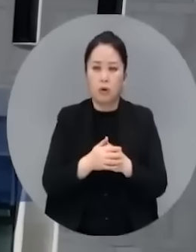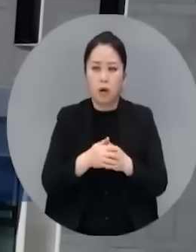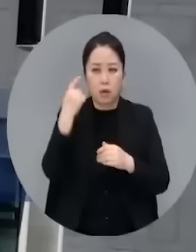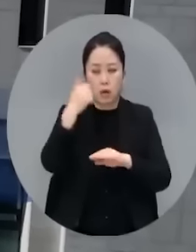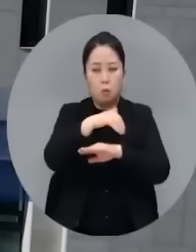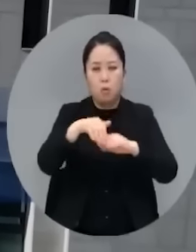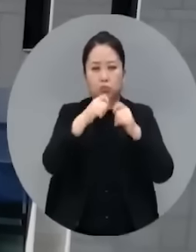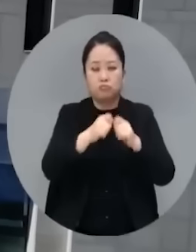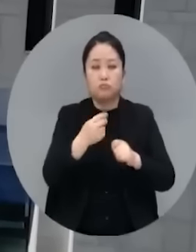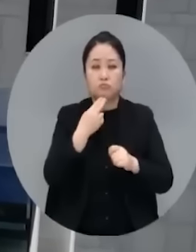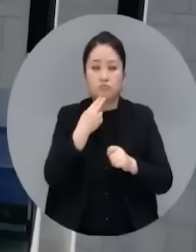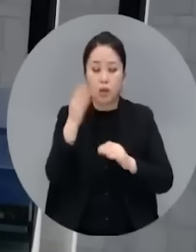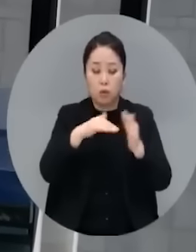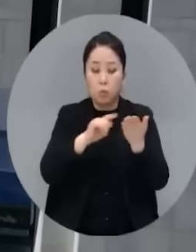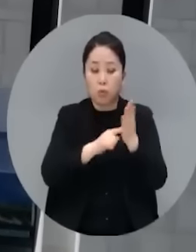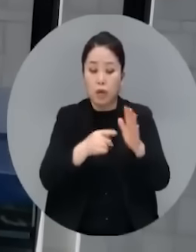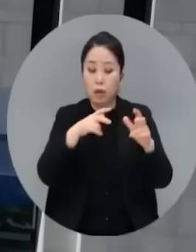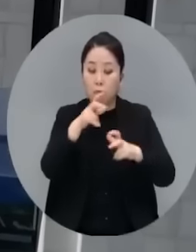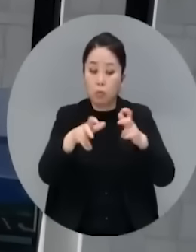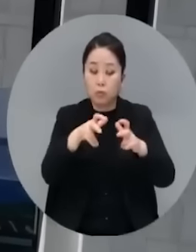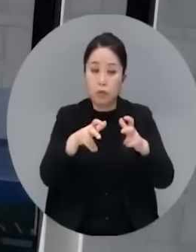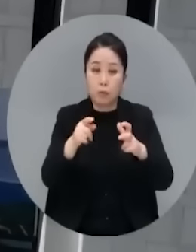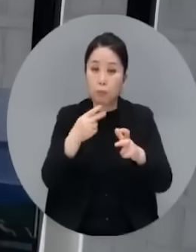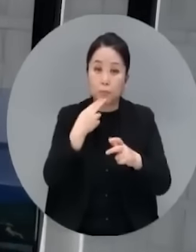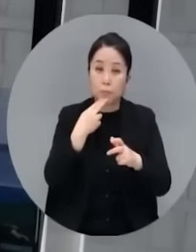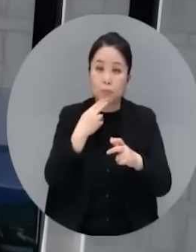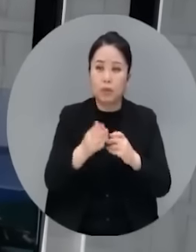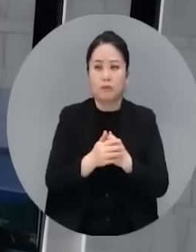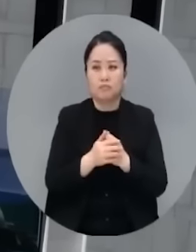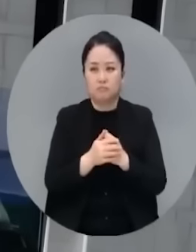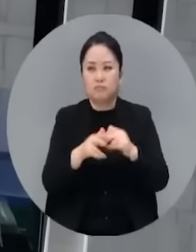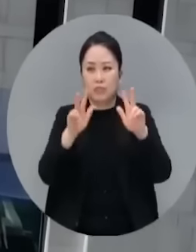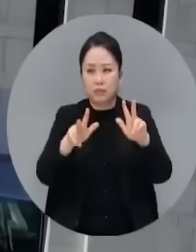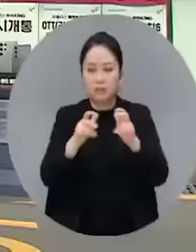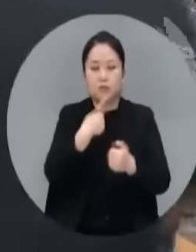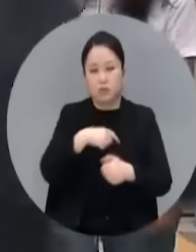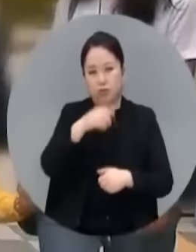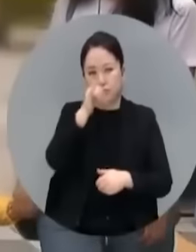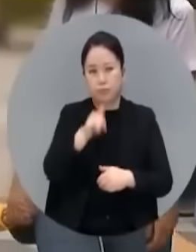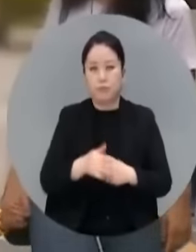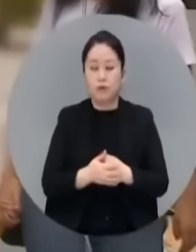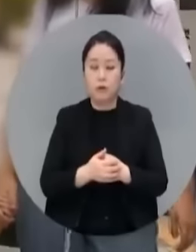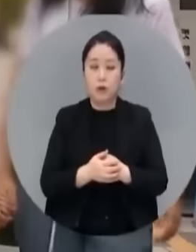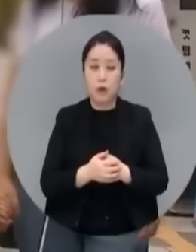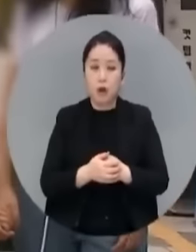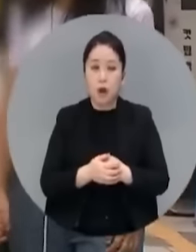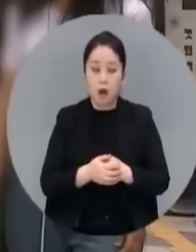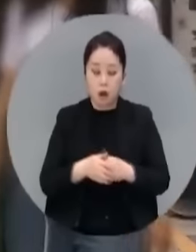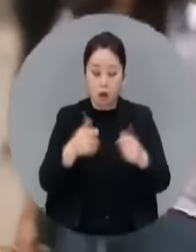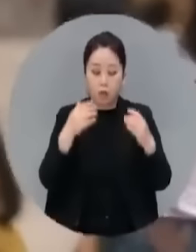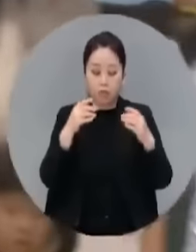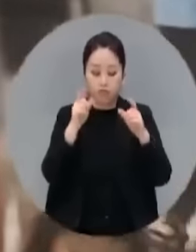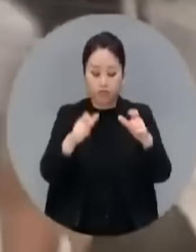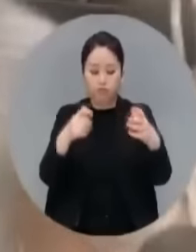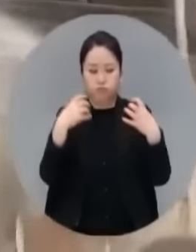없는데. 공모사업 이런 거는 따로 하신 거는. 근데 일단 사회적 뭐냐고. 지자체가 손을 놓고 있는